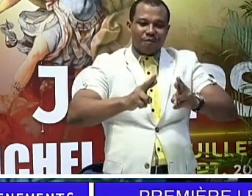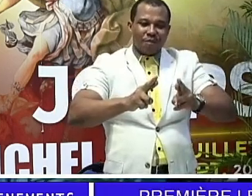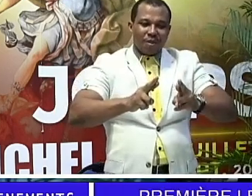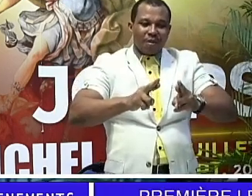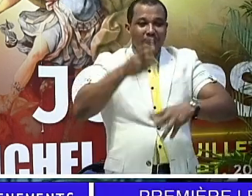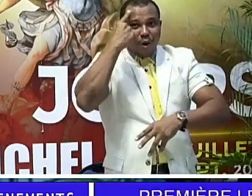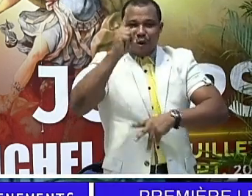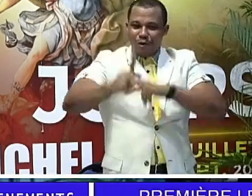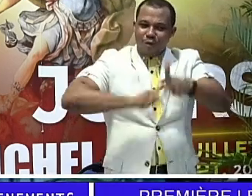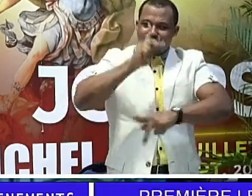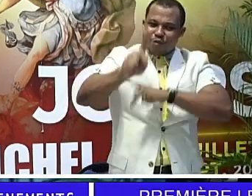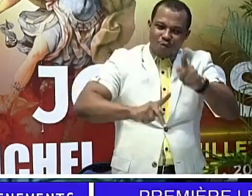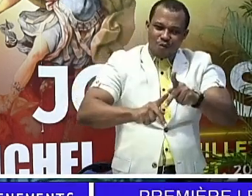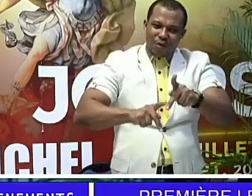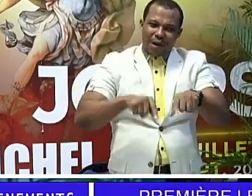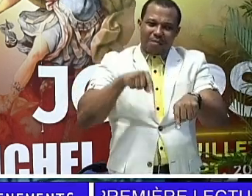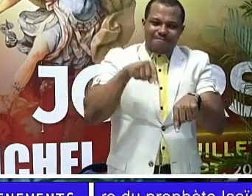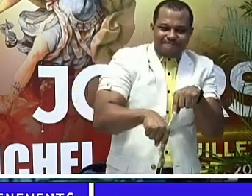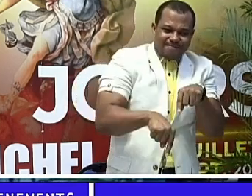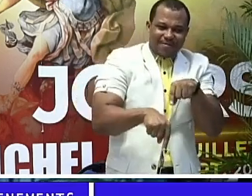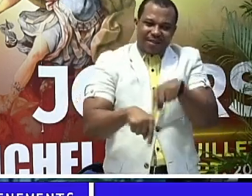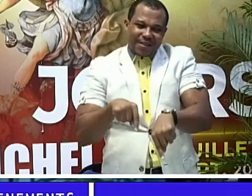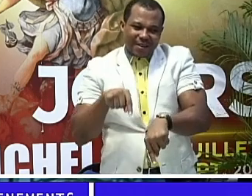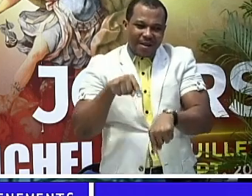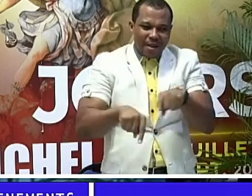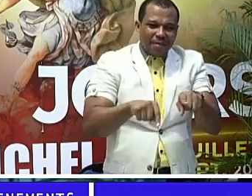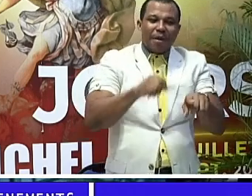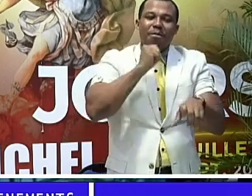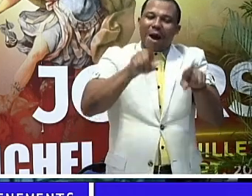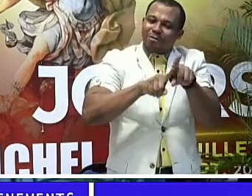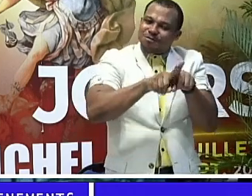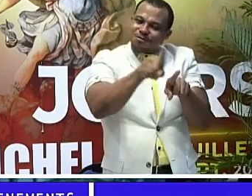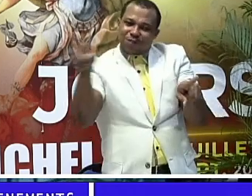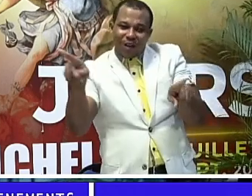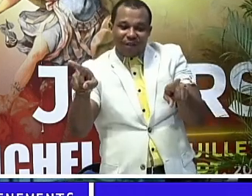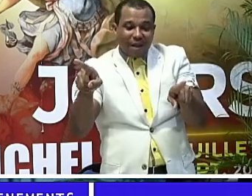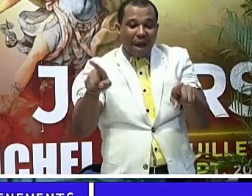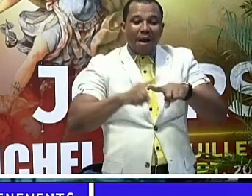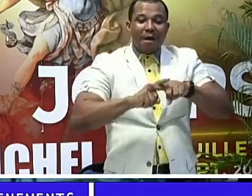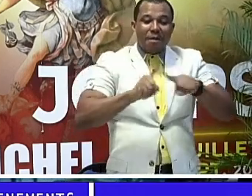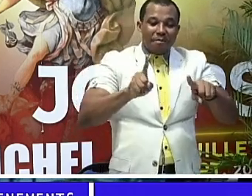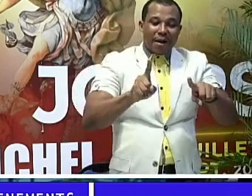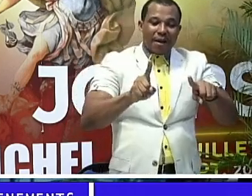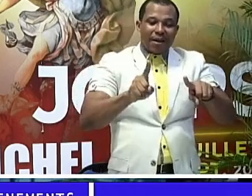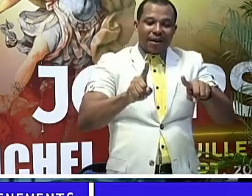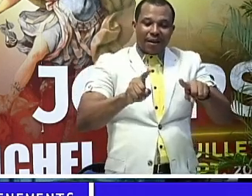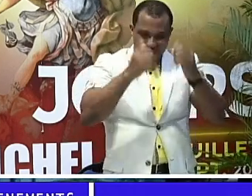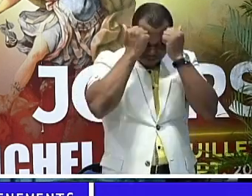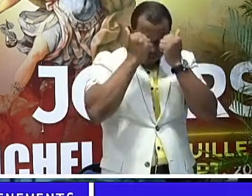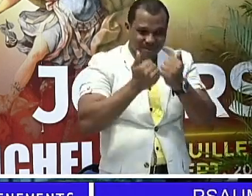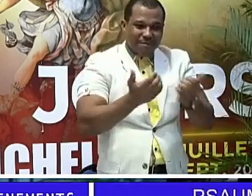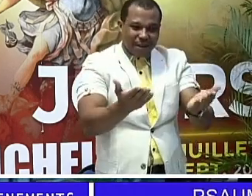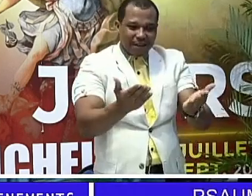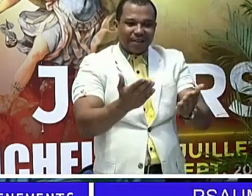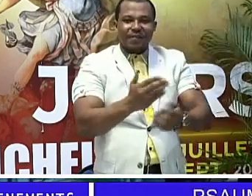Pour moun ka boite ya, pas dévier. Au contraire, pour le guérir.